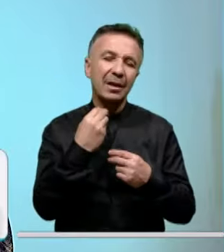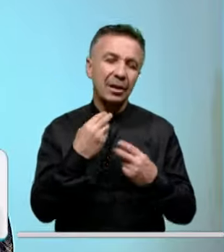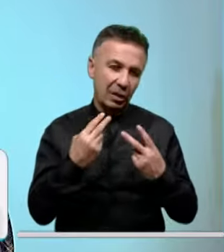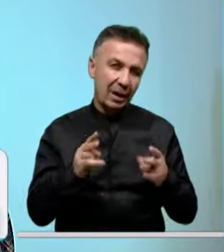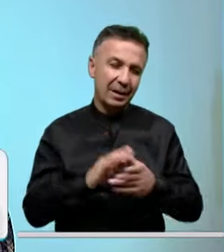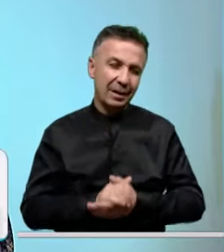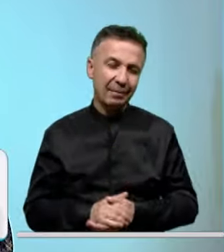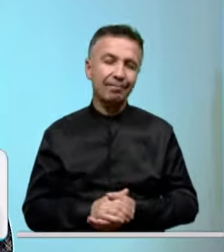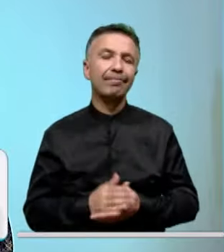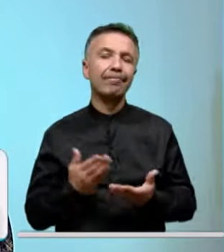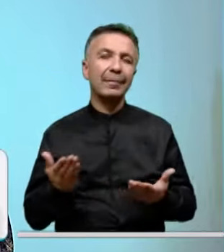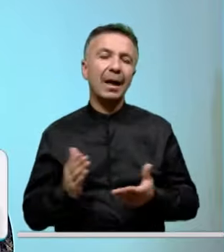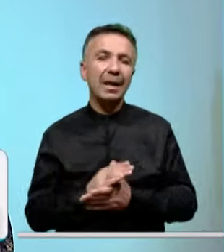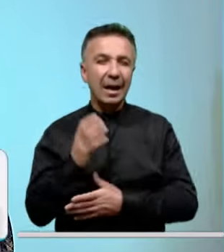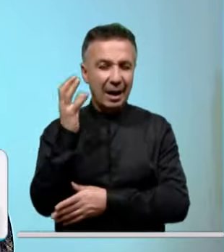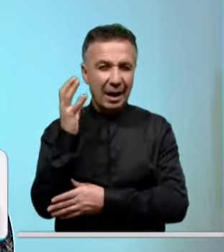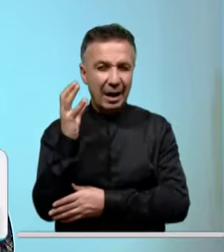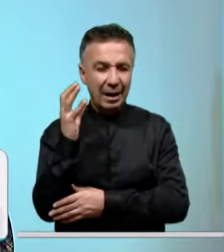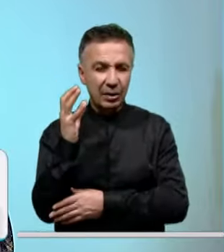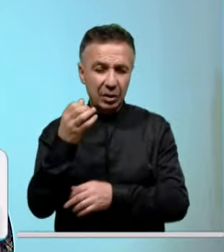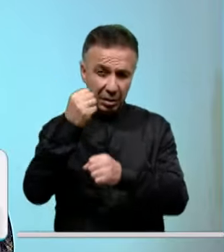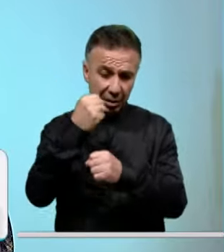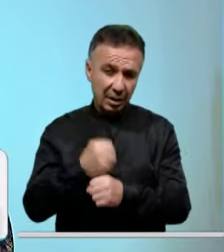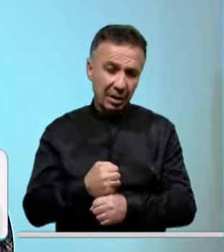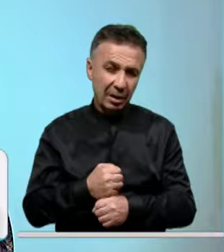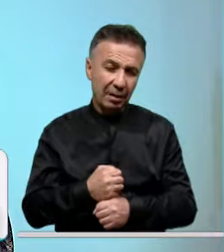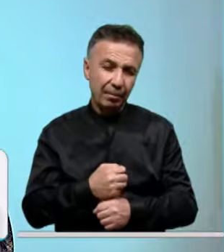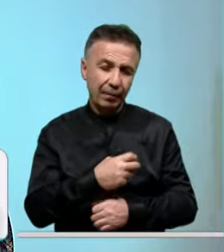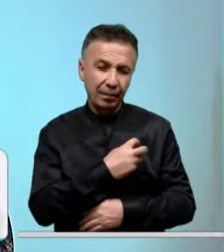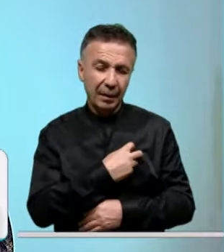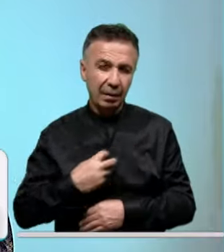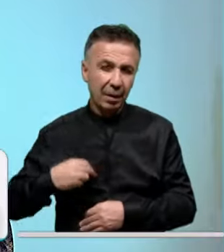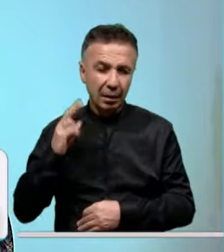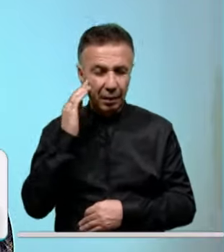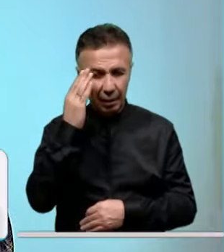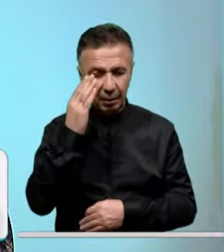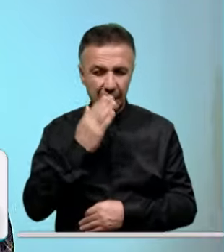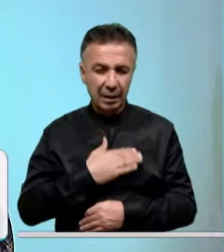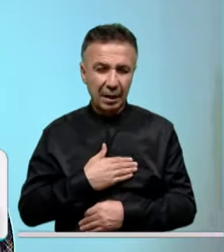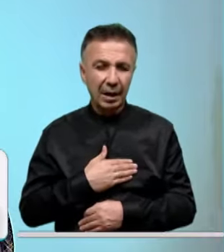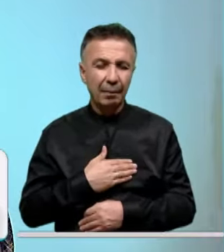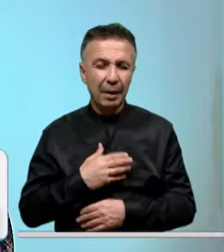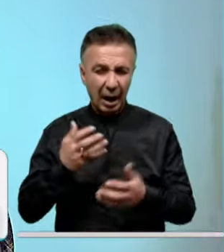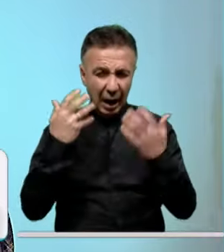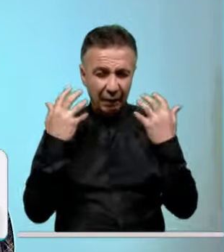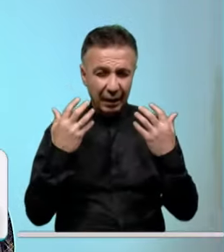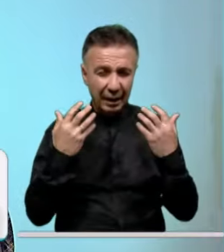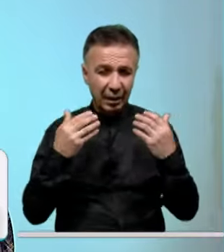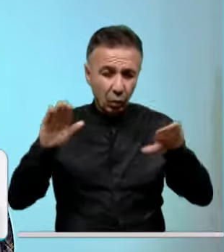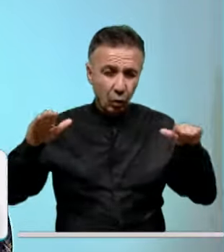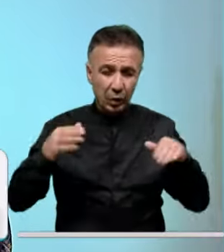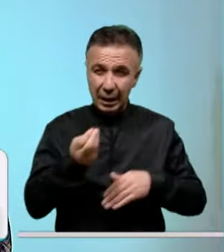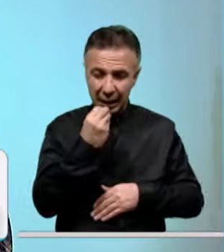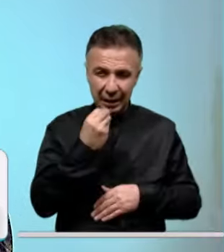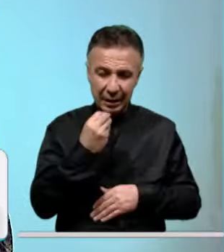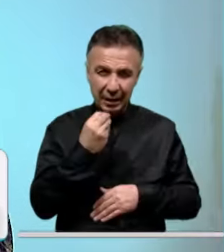var. Zaten ağaç dikince Efendimiz Aleyhisselatü Vesselam kurt, kuş, insanlar bundan yararlanırsa diyor ya.